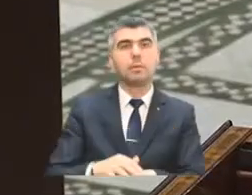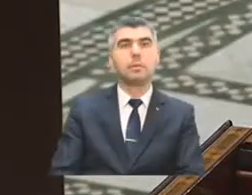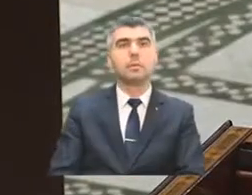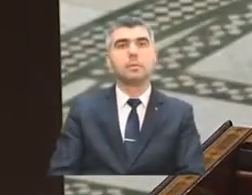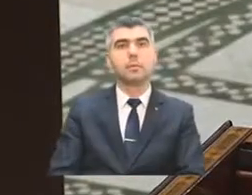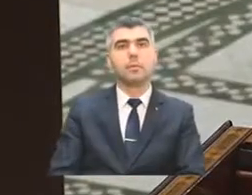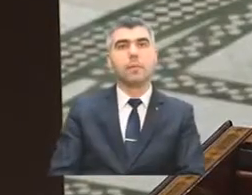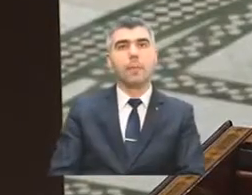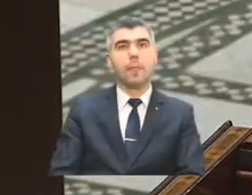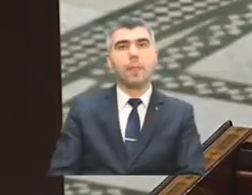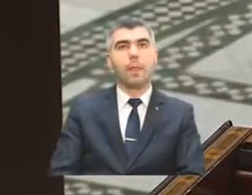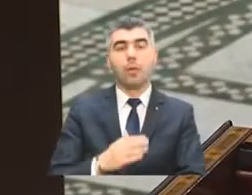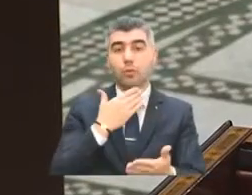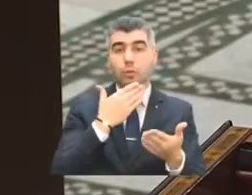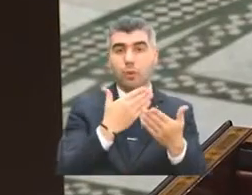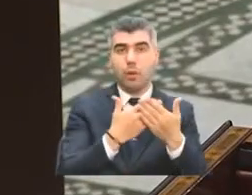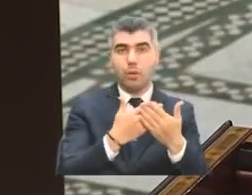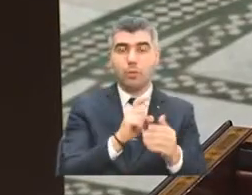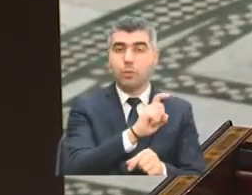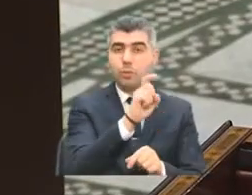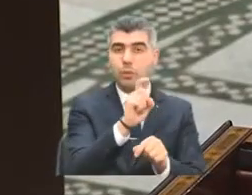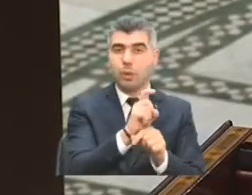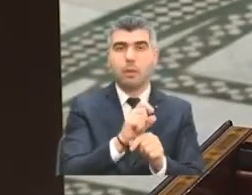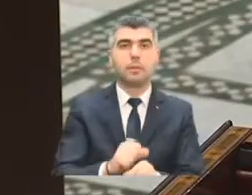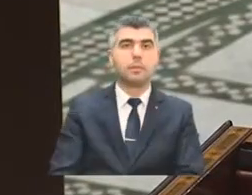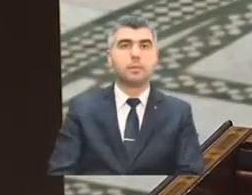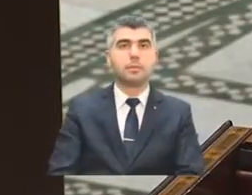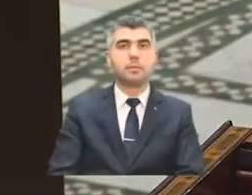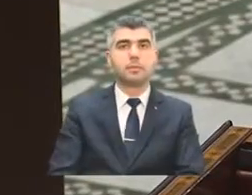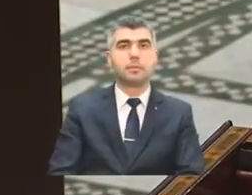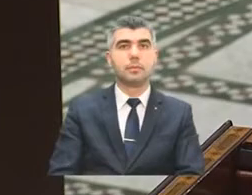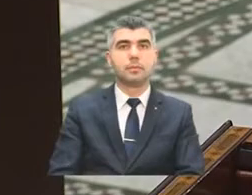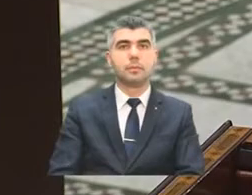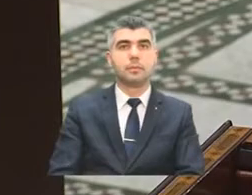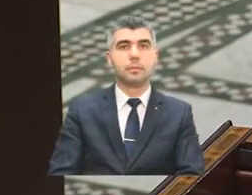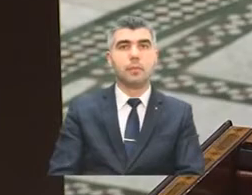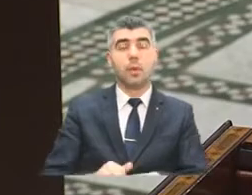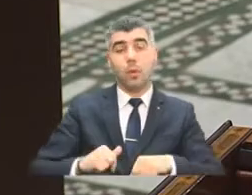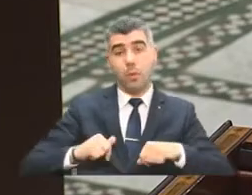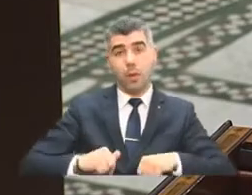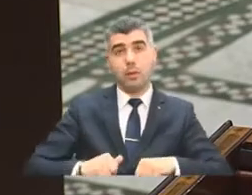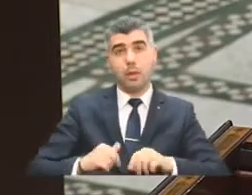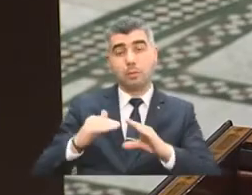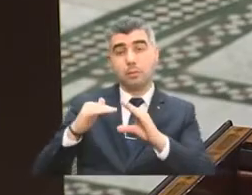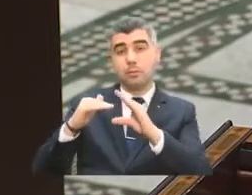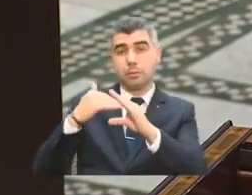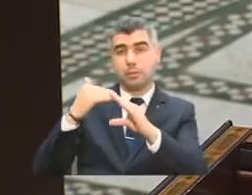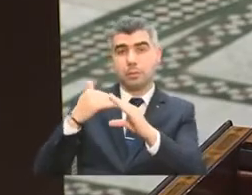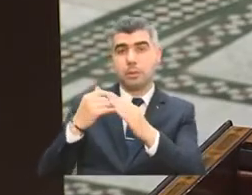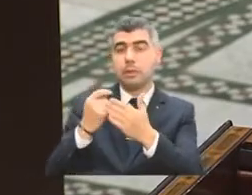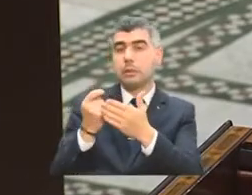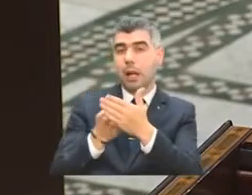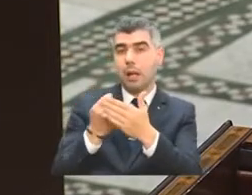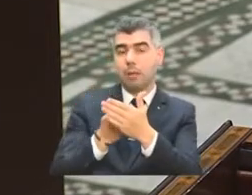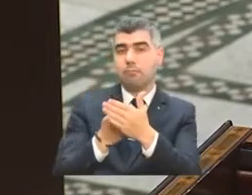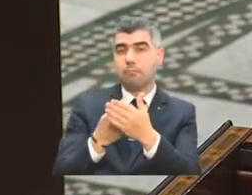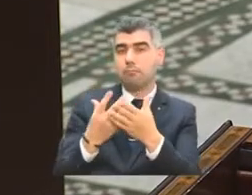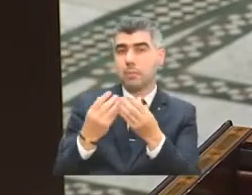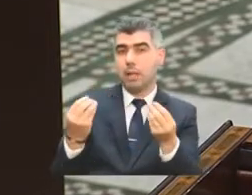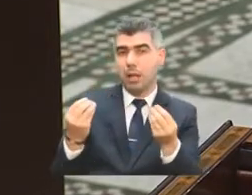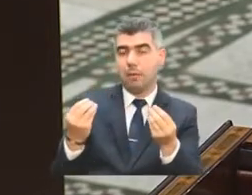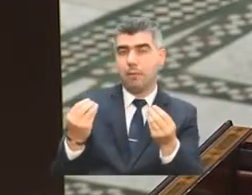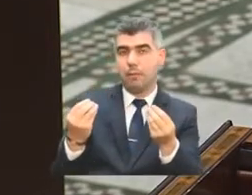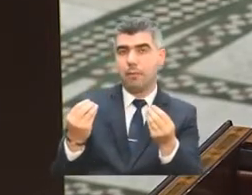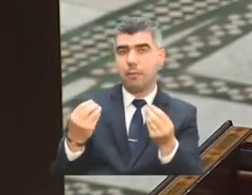شكرا سيد النائب على هذا السؤال. سبق ان الوزاره وصلت بمجموعه من الطلبات حول الموضوع من قبل